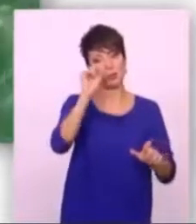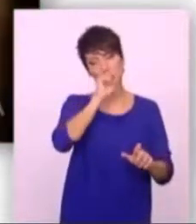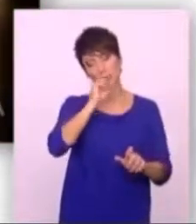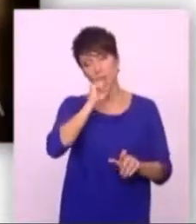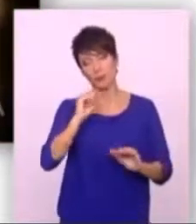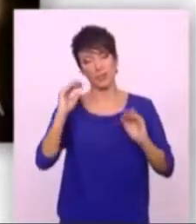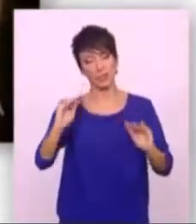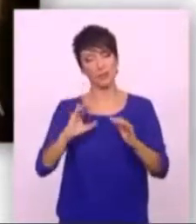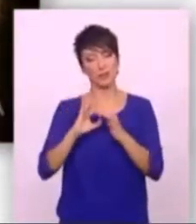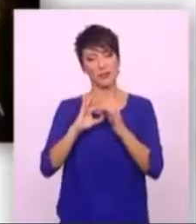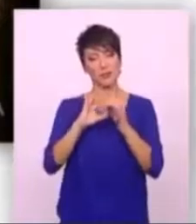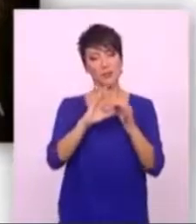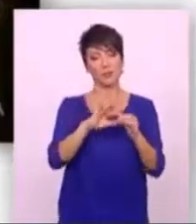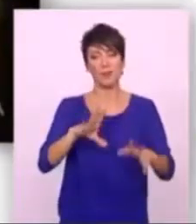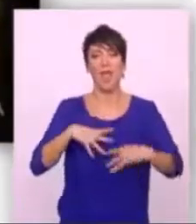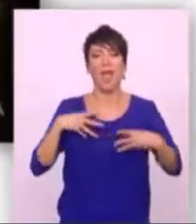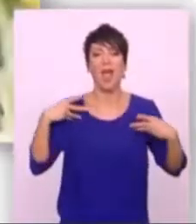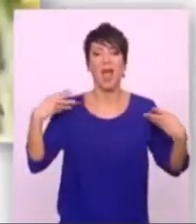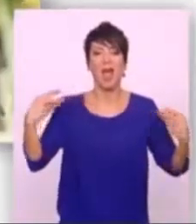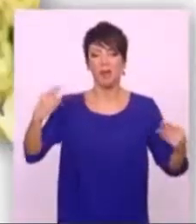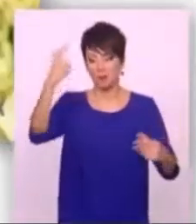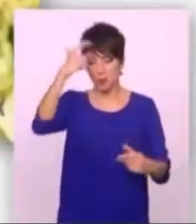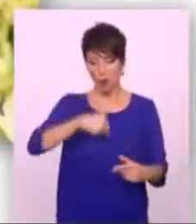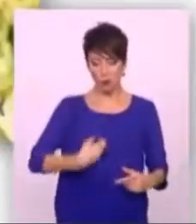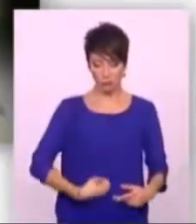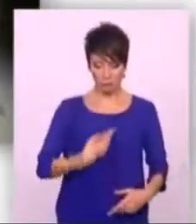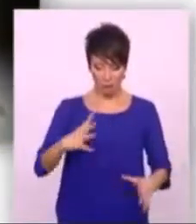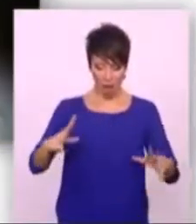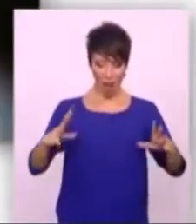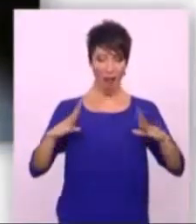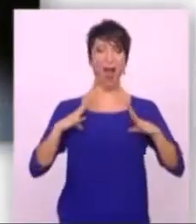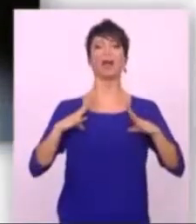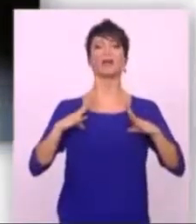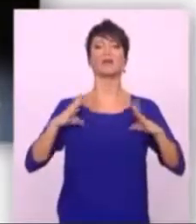θέρμανση τώρα αυτές τις ημέρες που κάνει κρύο.